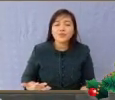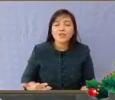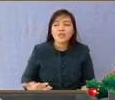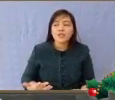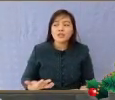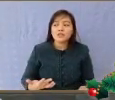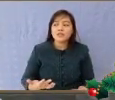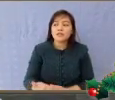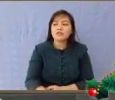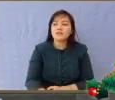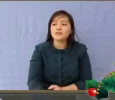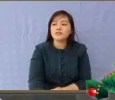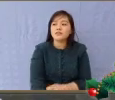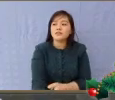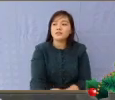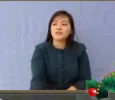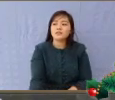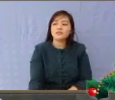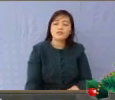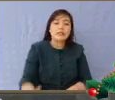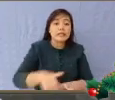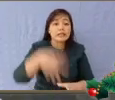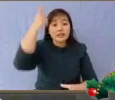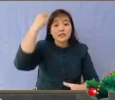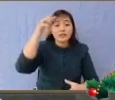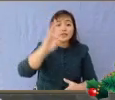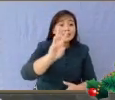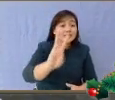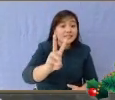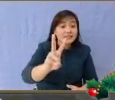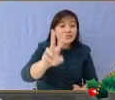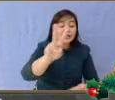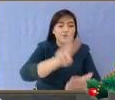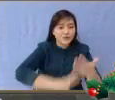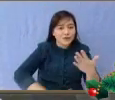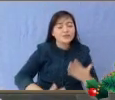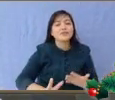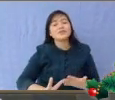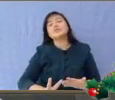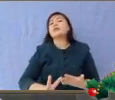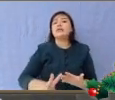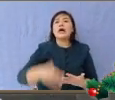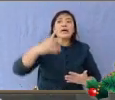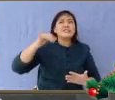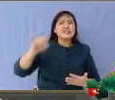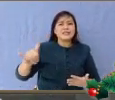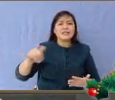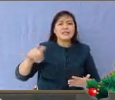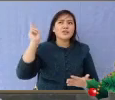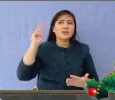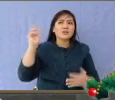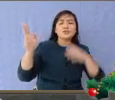bagamat dito po yung 6 verses, puro personal pronoun po ang ginamit po dyan. I, my,